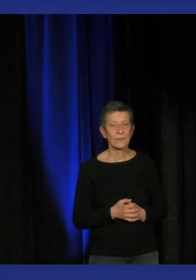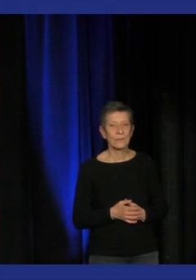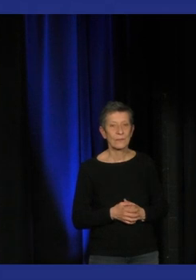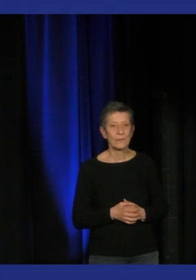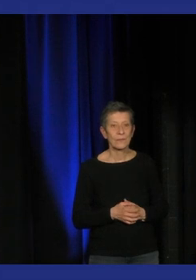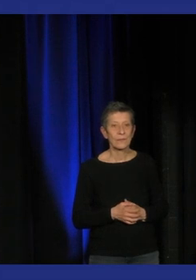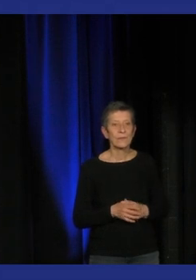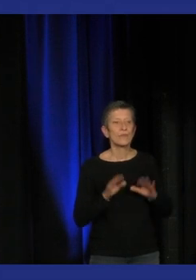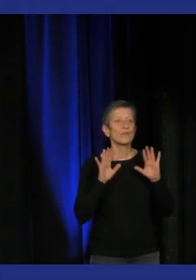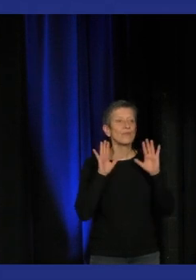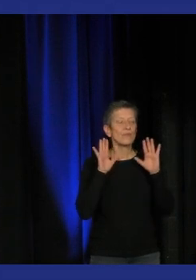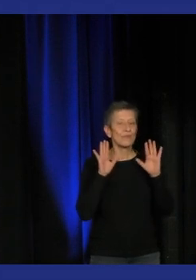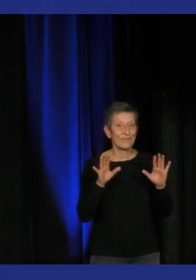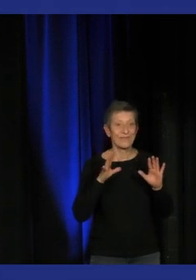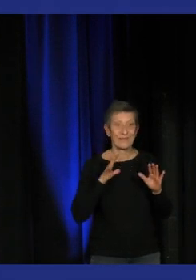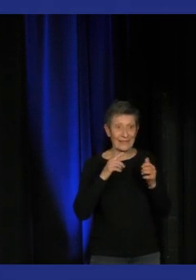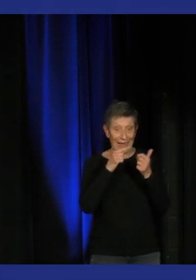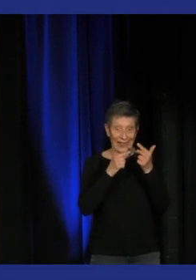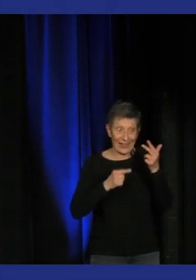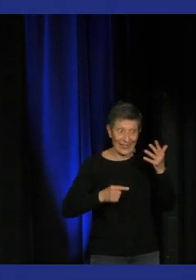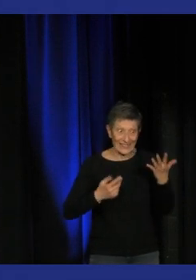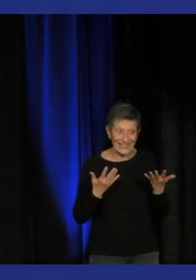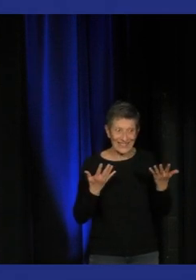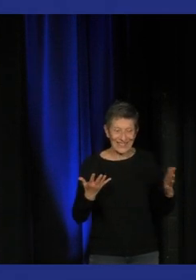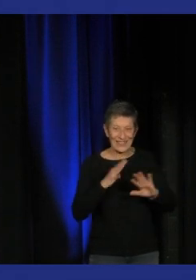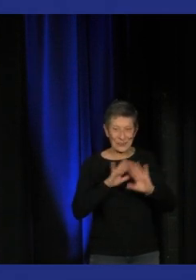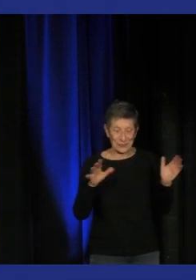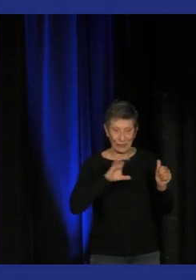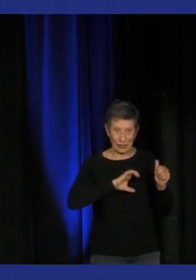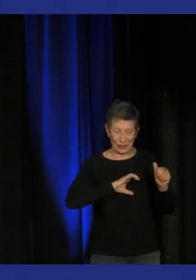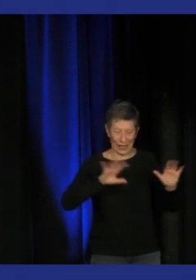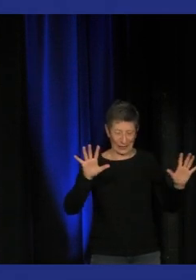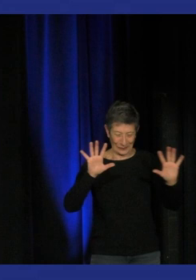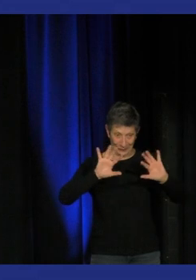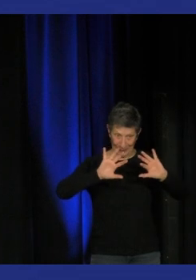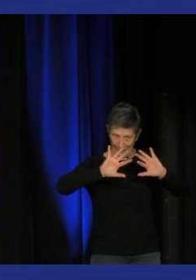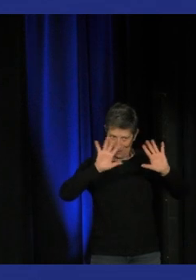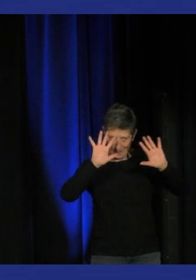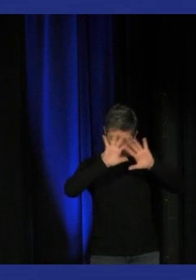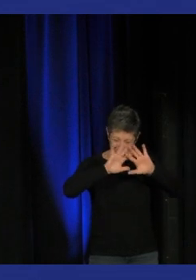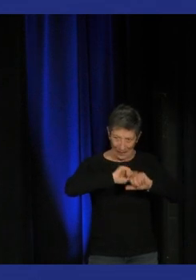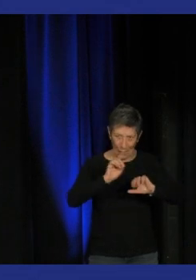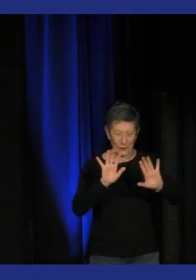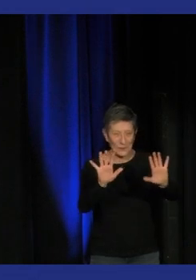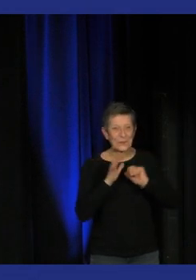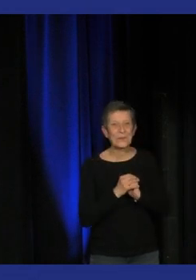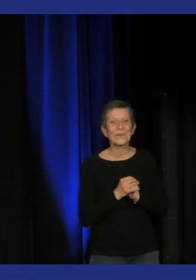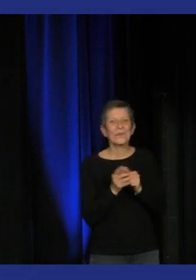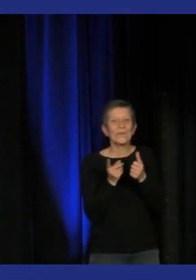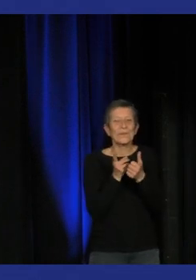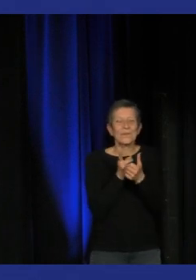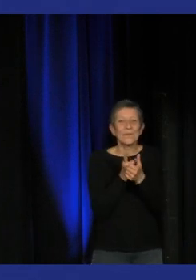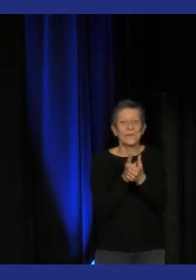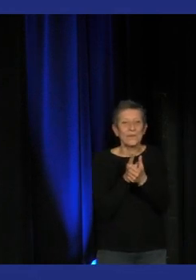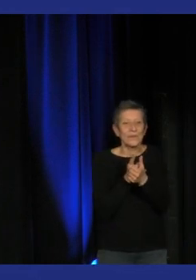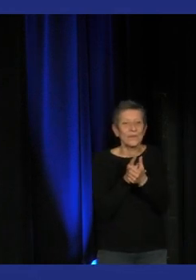Alors, il y a plusieurs points du coup, j'ai essayé de ne pas m'embrouiller. Déjà, je voulais juste revenir sur la question, parce